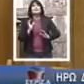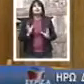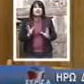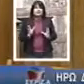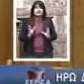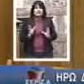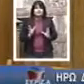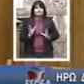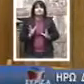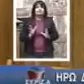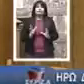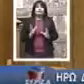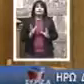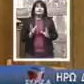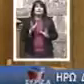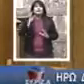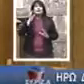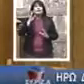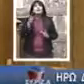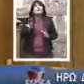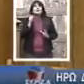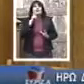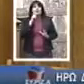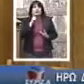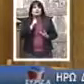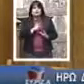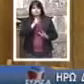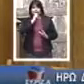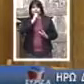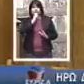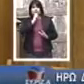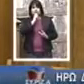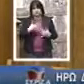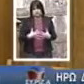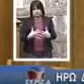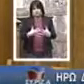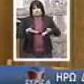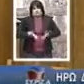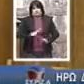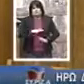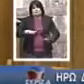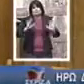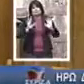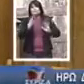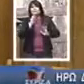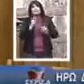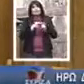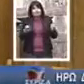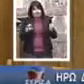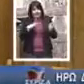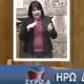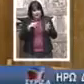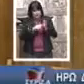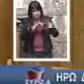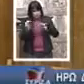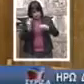από το χέρι σας, ώστε καμία γυναίκα να μην το πάρει απόφαση στο εξής να γίνει μητέρα. Και αυτό γιατί με τα μέτρα που θέλετε να περάσετε,